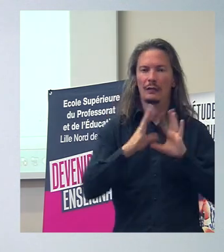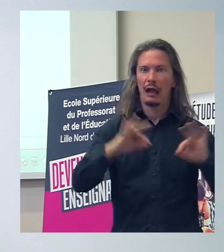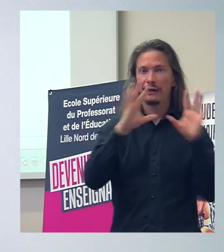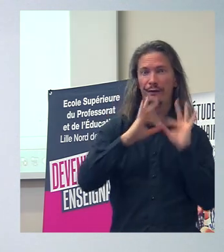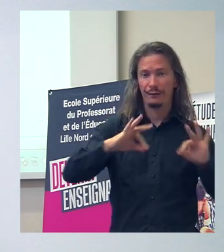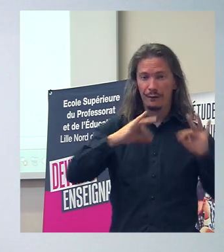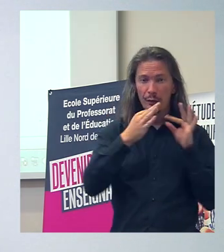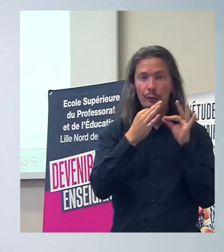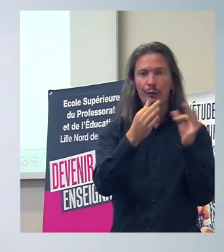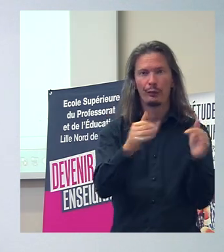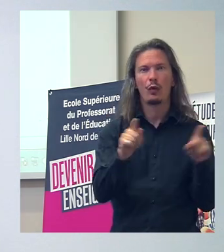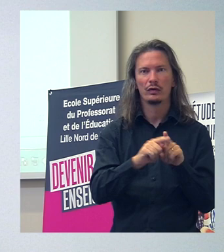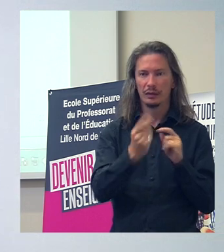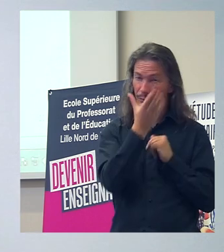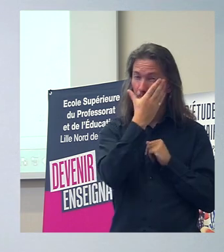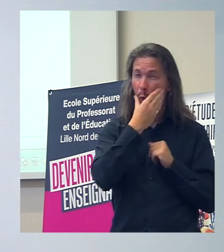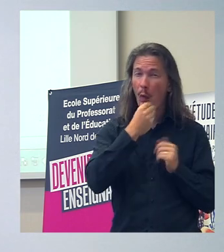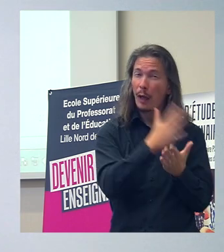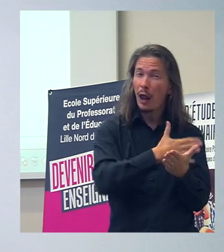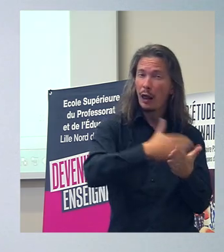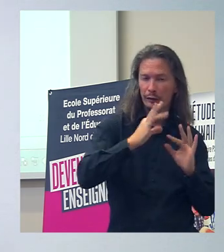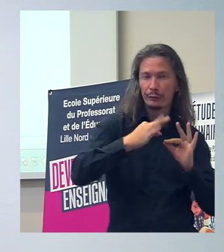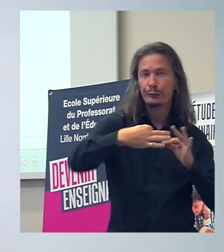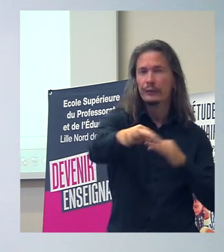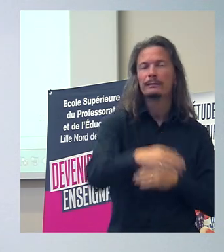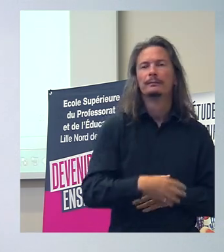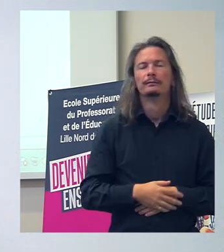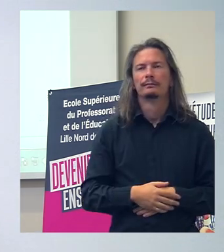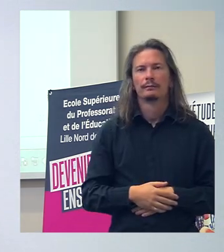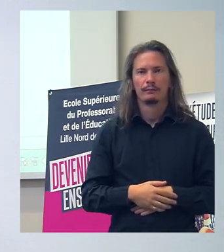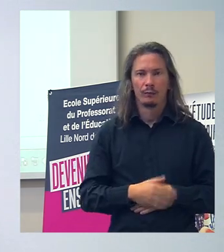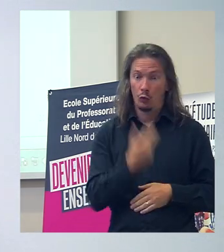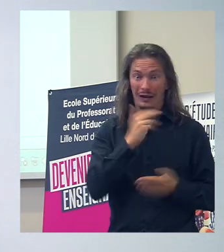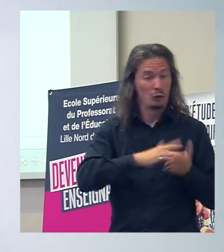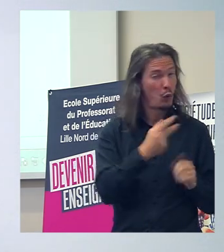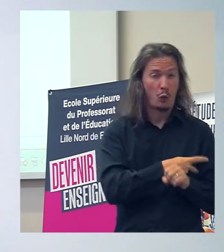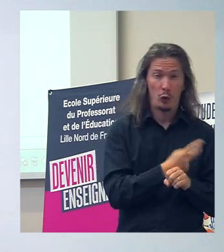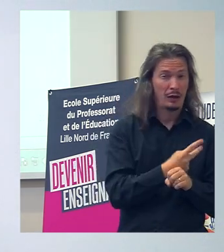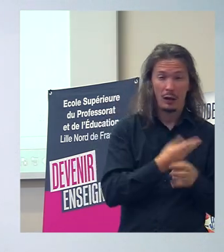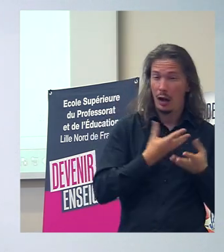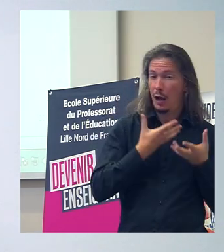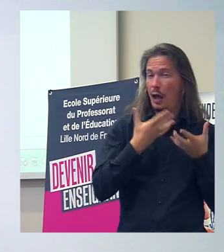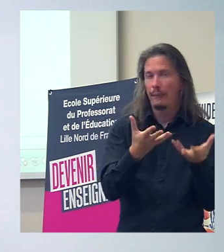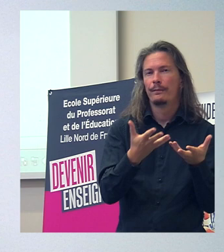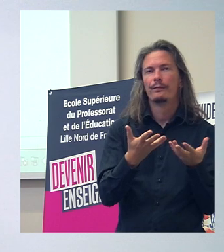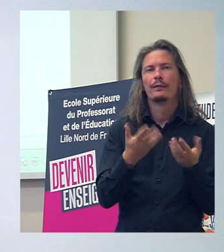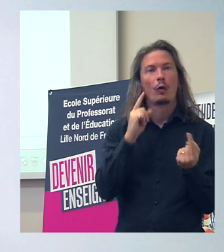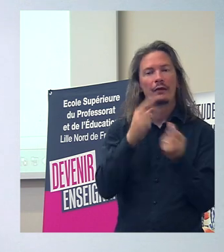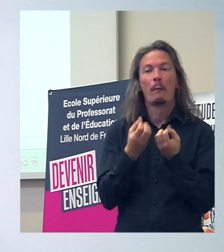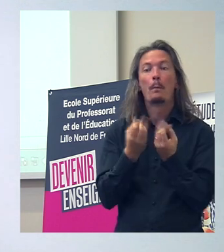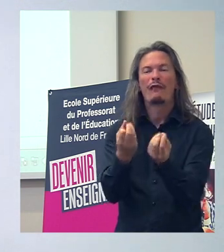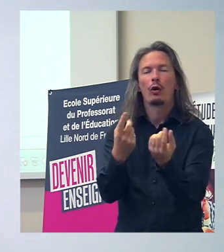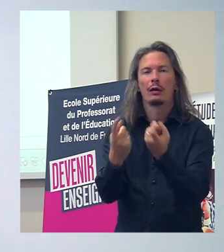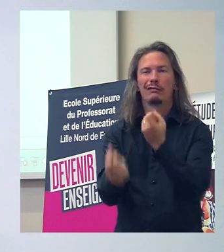narrative et même esthétique, il utilise tout ce potentiel-là pour déclencher des